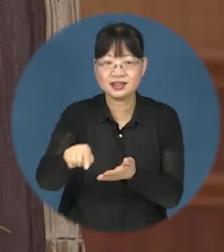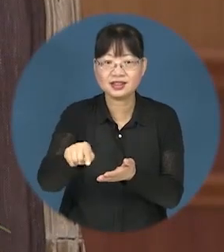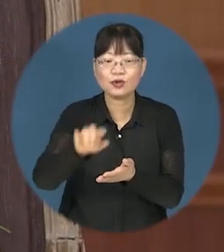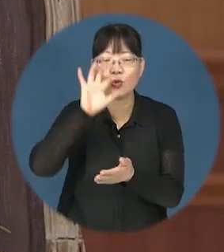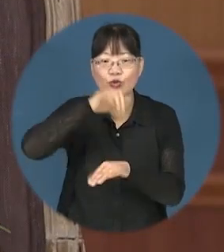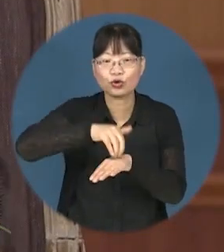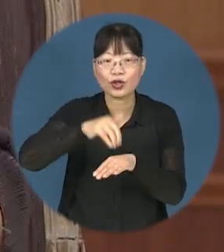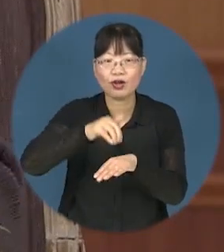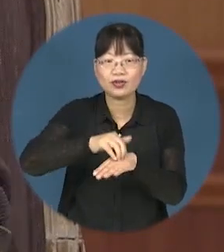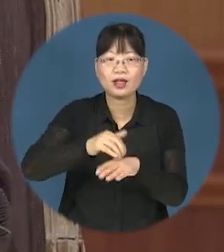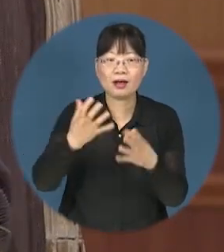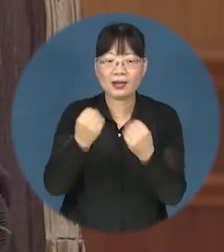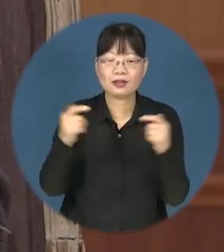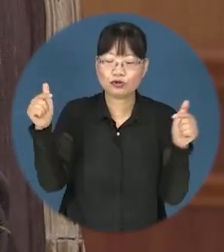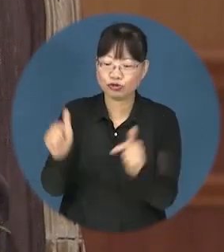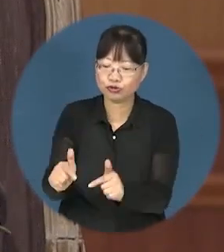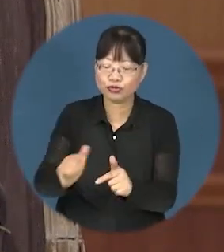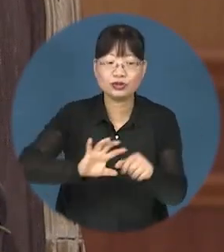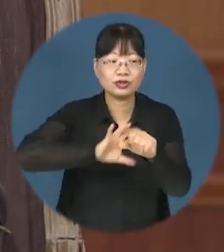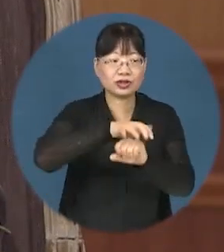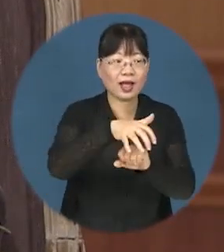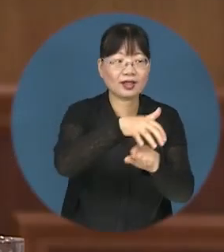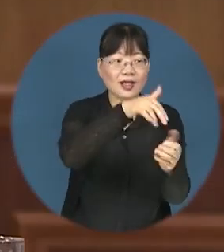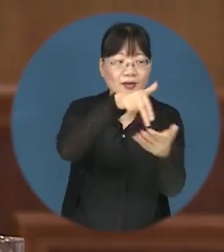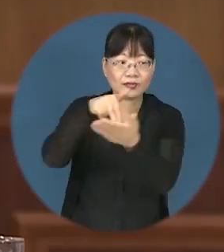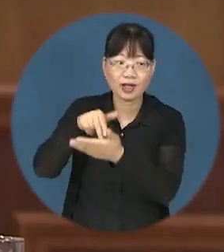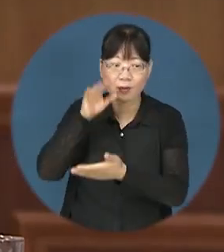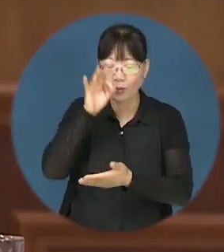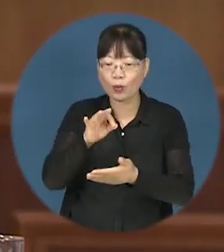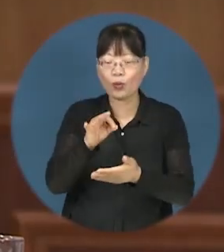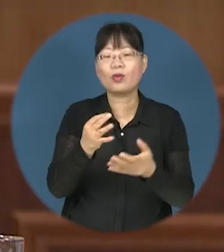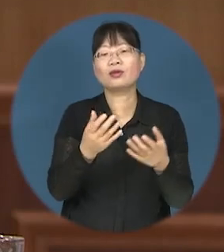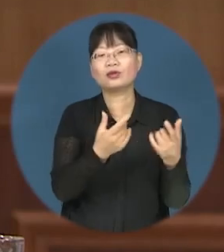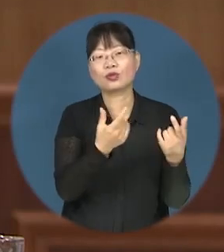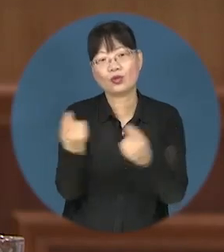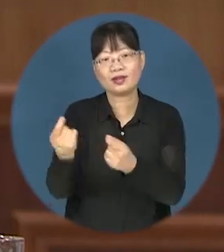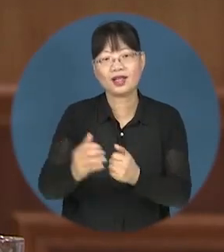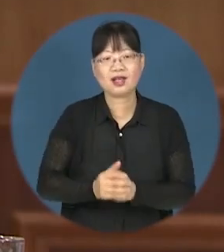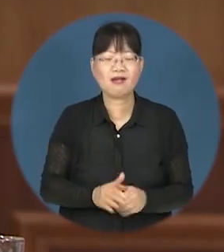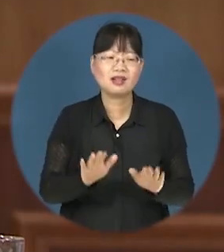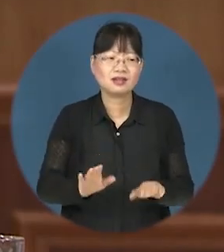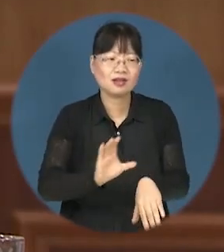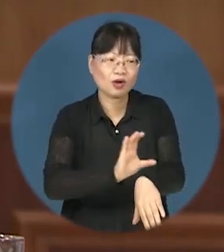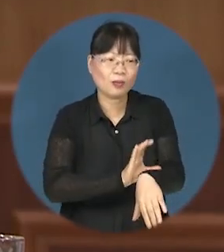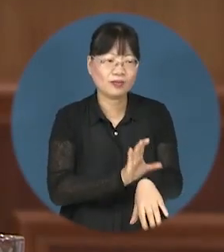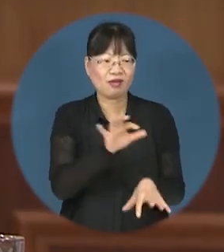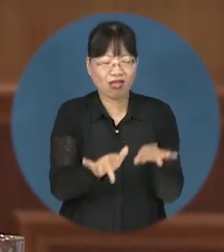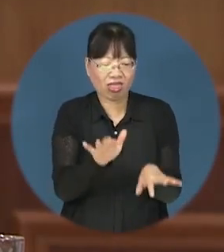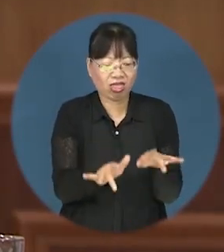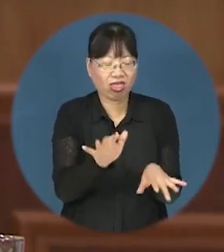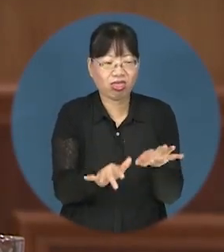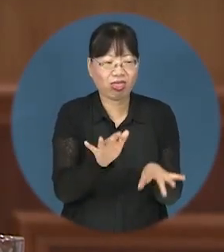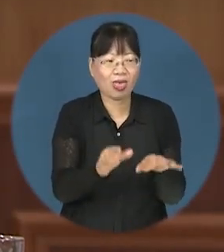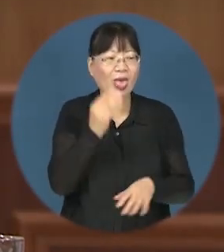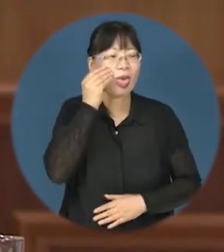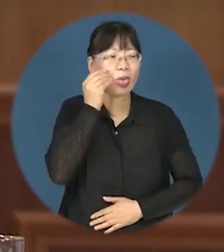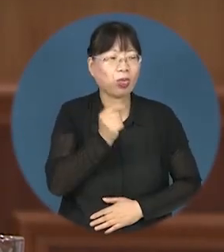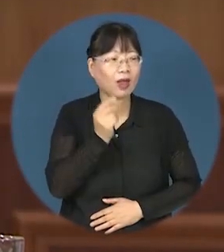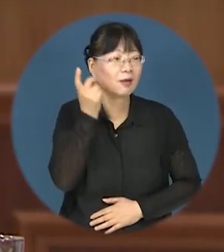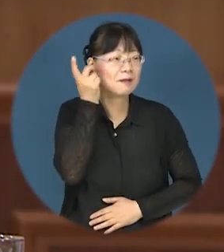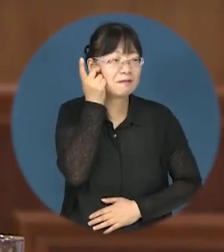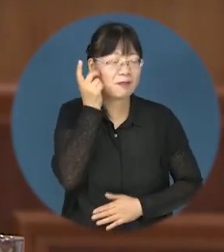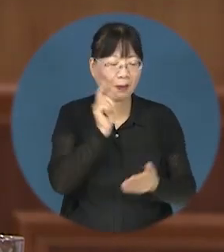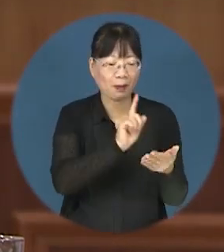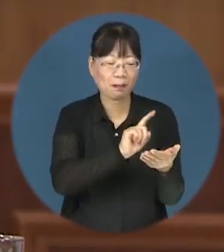있습니다 그 전 세계적으로 달 마찬가지인 것 같아요 바깥 우리 이야기했습니다 에 컴퓨터 자 탐 차 판 2 스마트폰